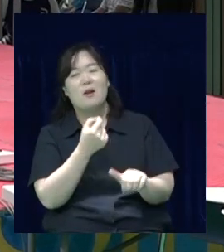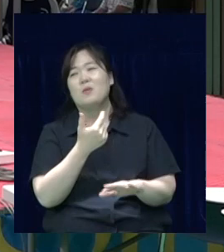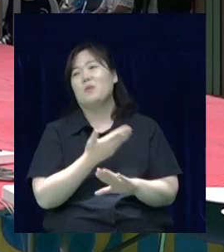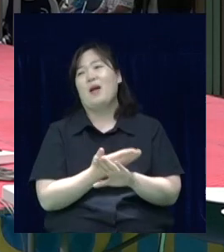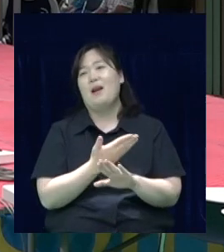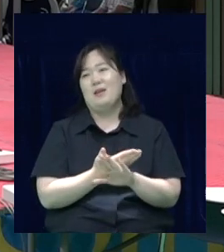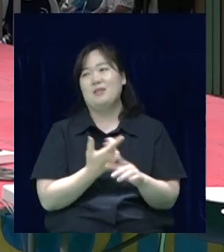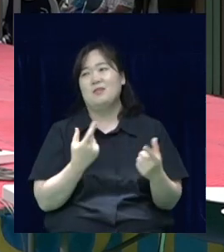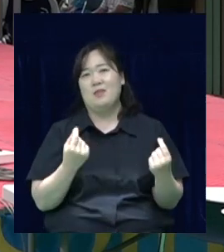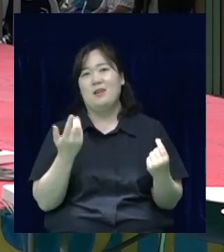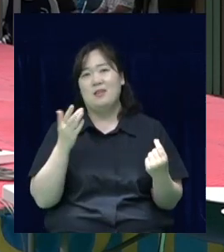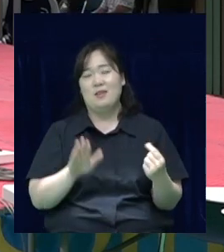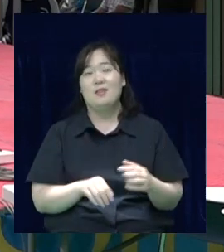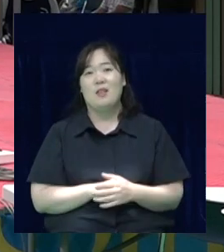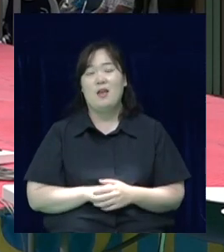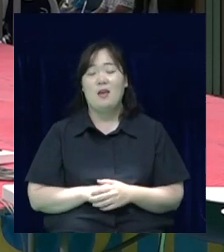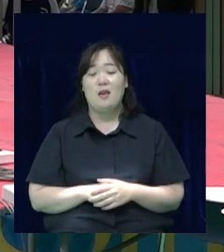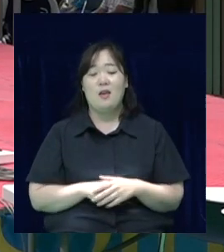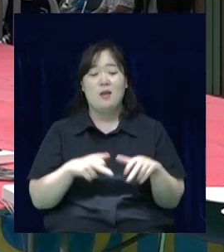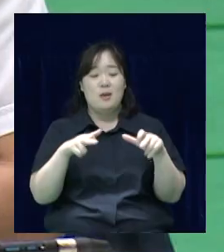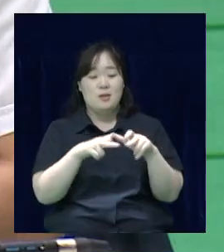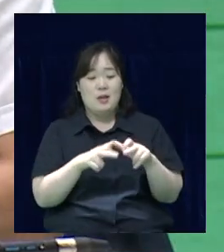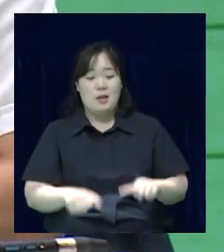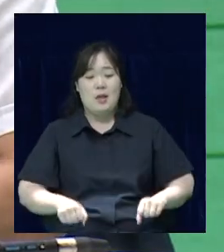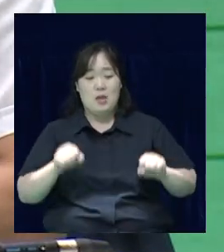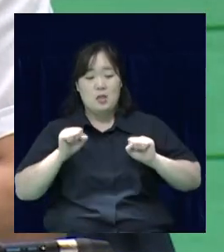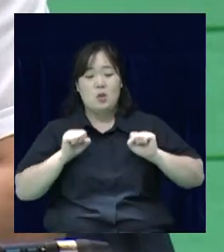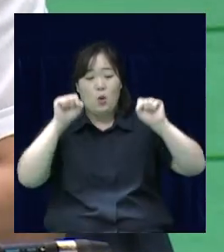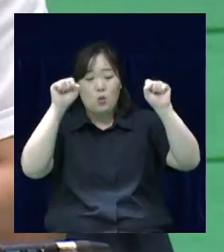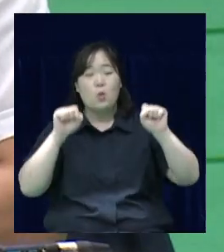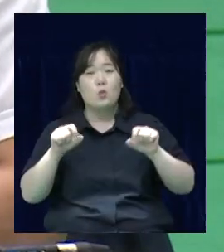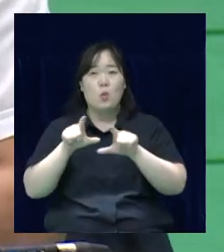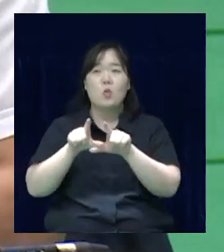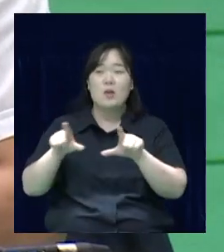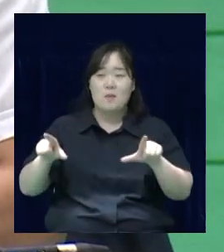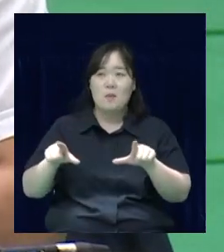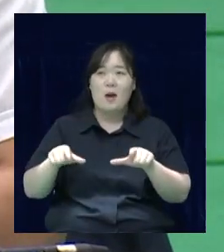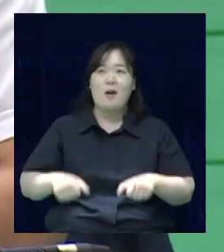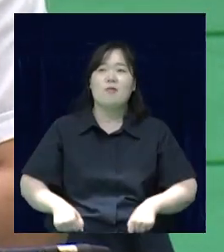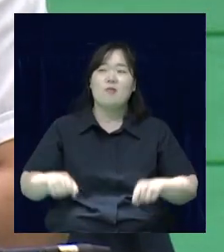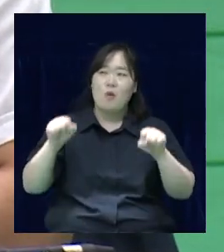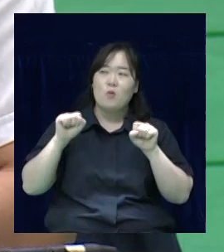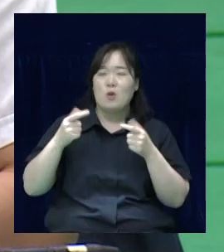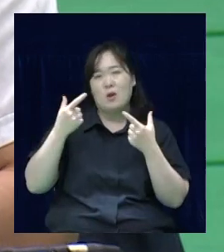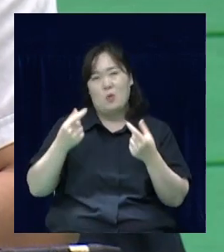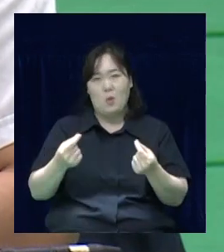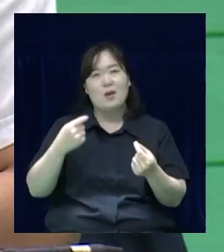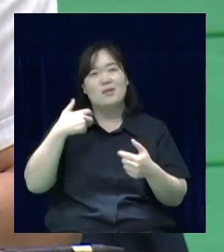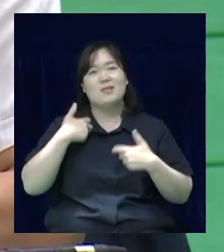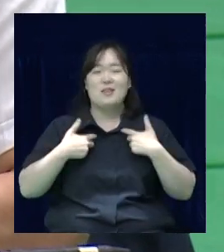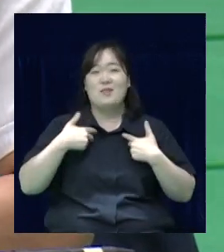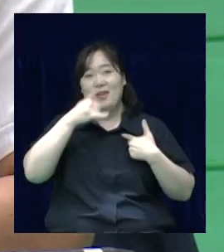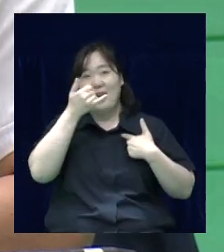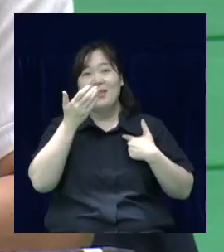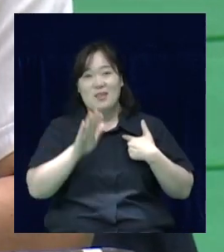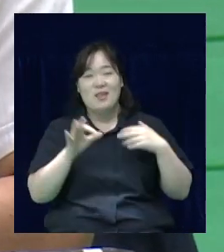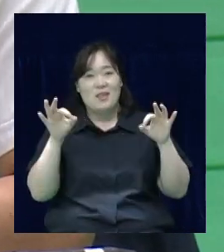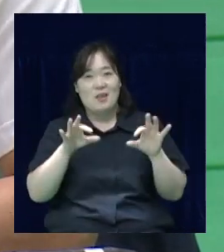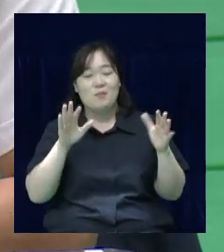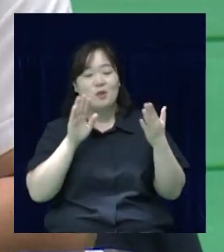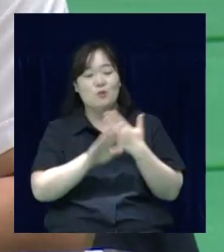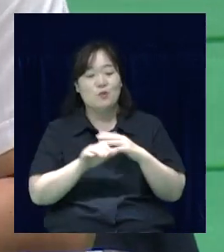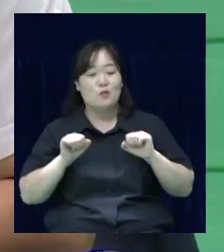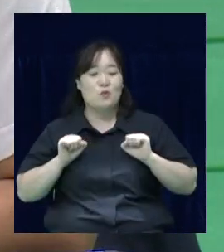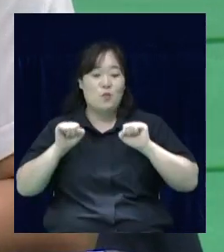역도 역시도 일반 역도 못지않게 지금 많은 또 재미를 주는 것 같은데요. 네. 아, 잠시 후에 계속해서 또